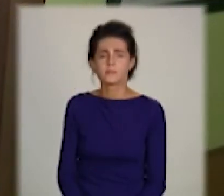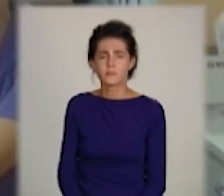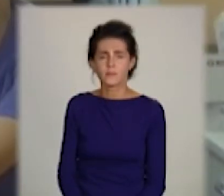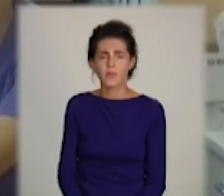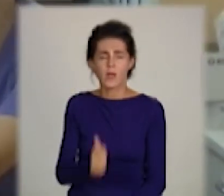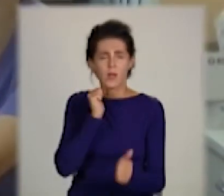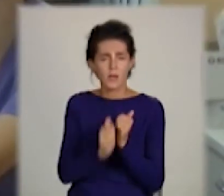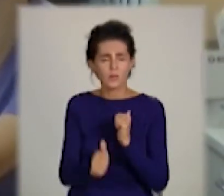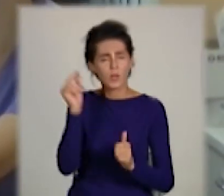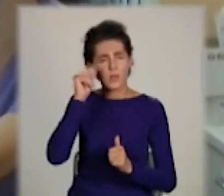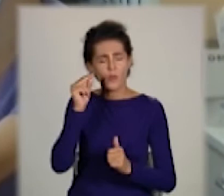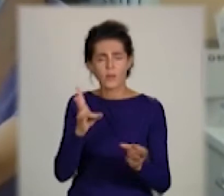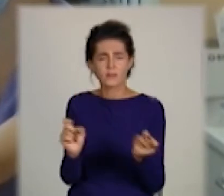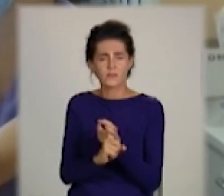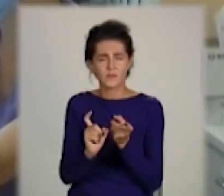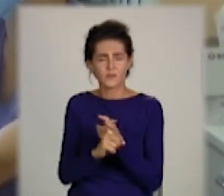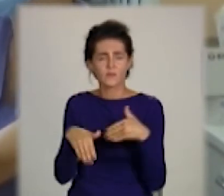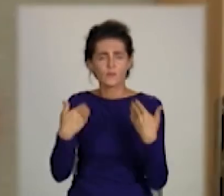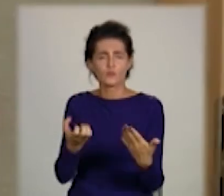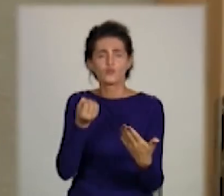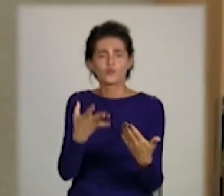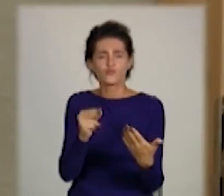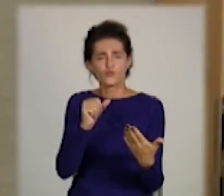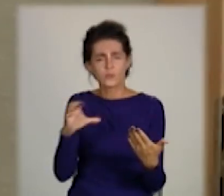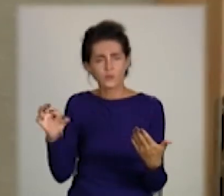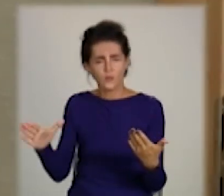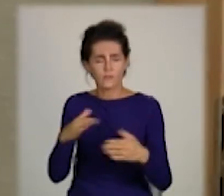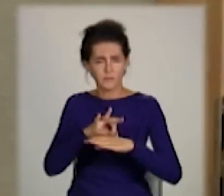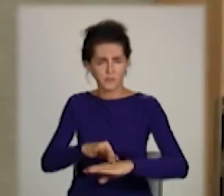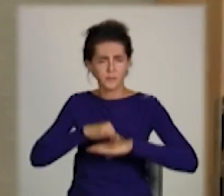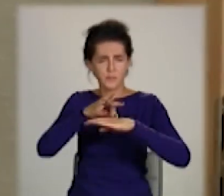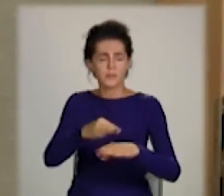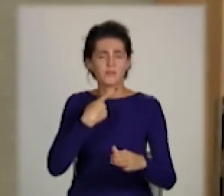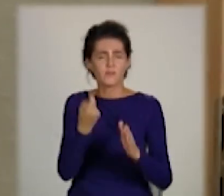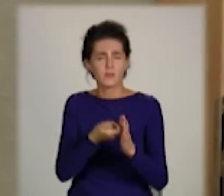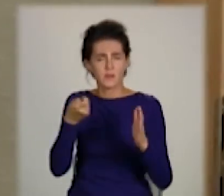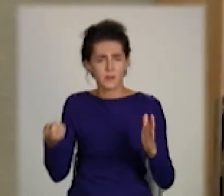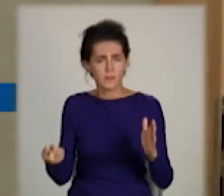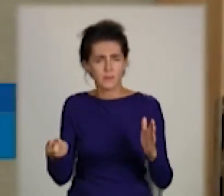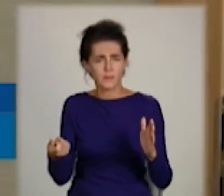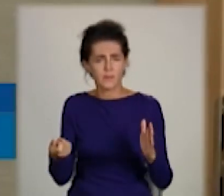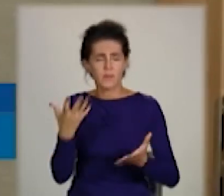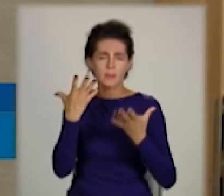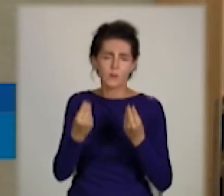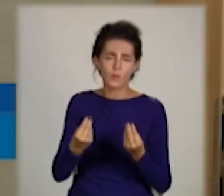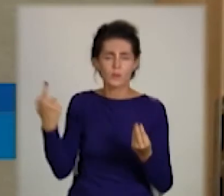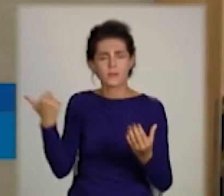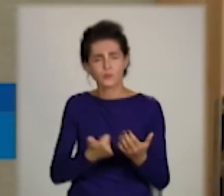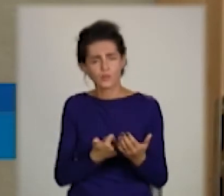кожне навчання, в залежності від того, скільки часів воно триває, або днів або